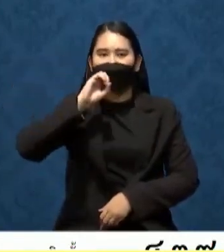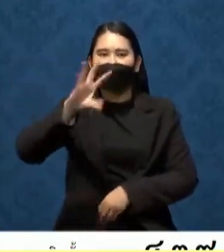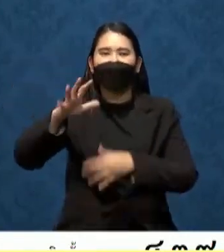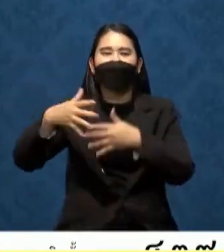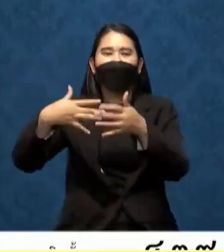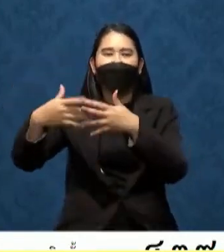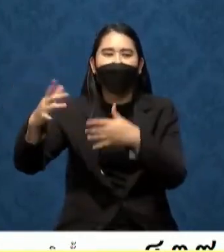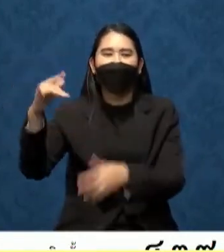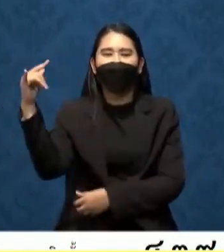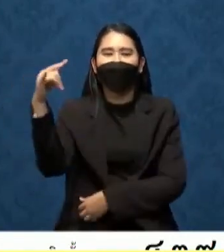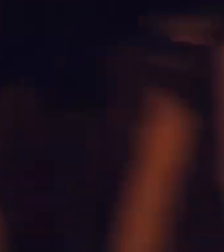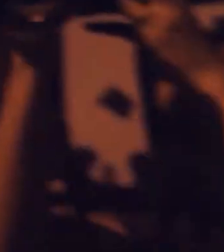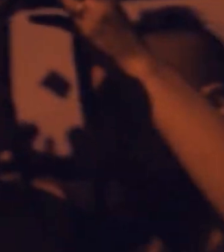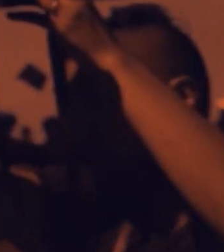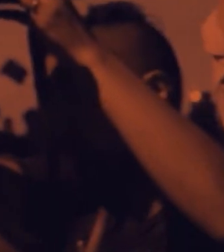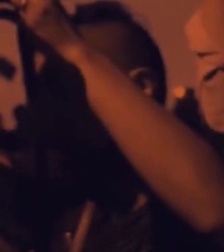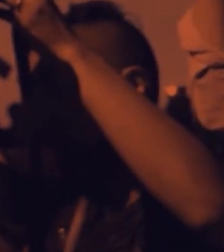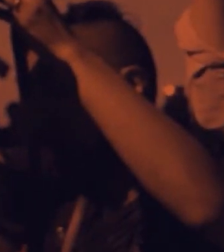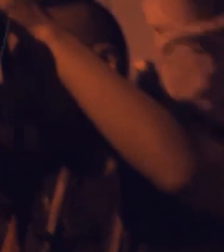มันแค่บินเข้ามาในสวนหลังบ้าน